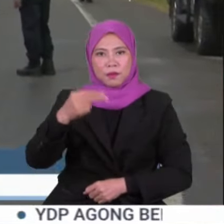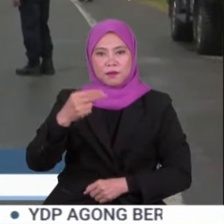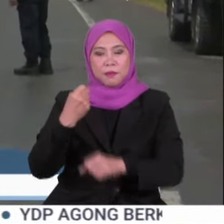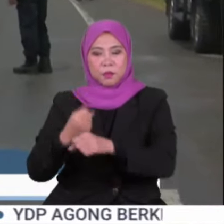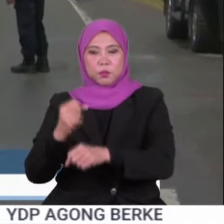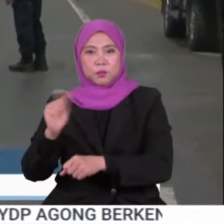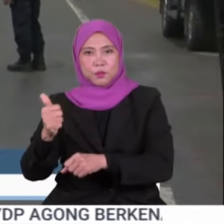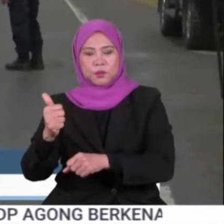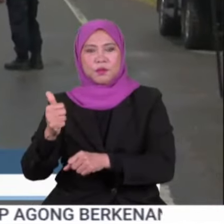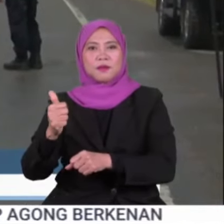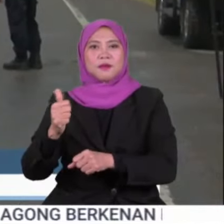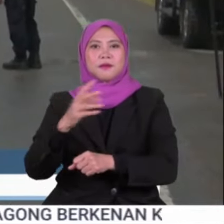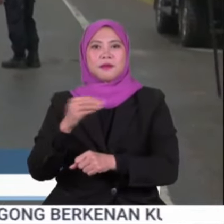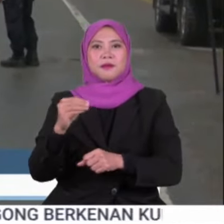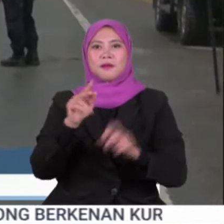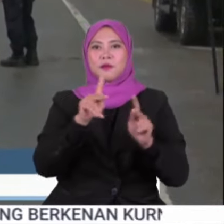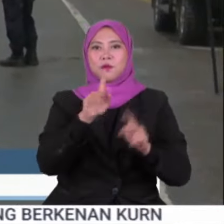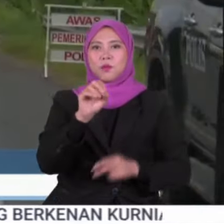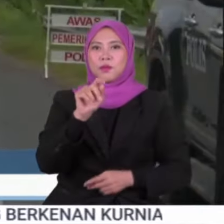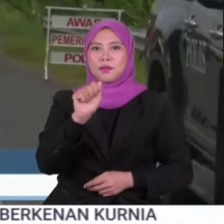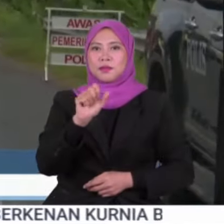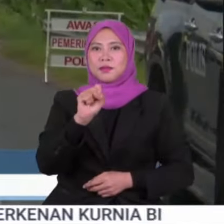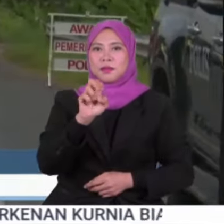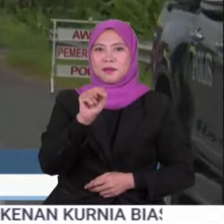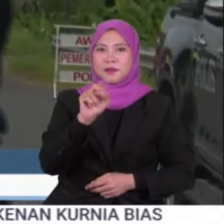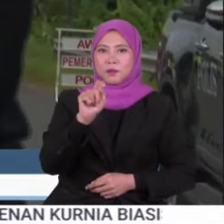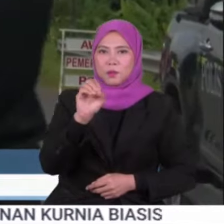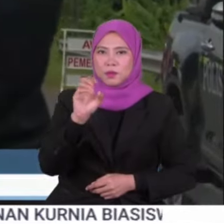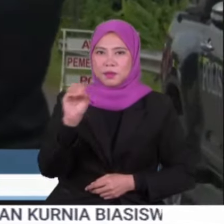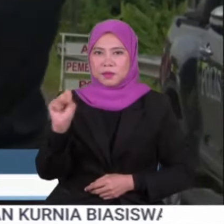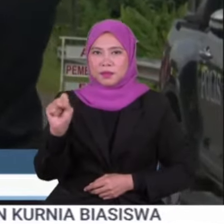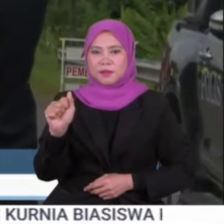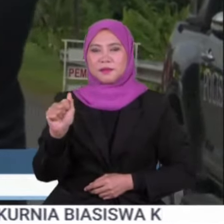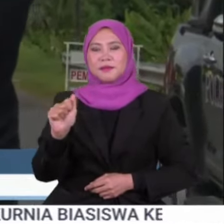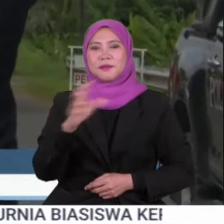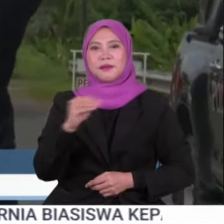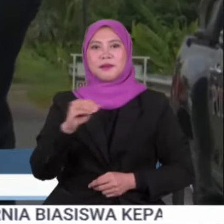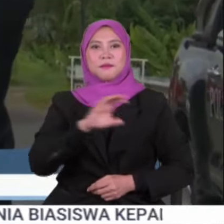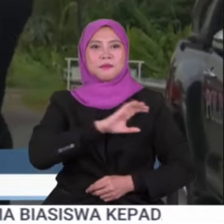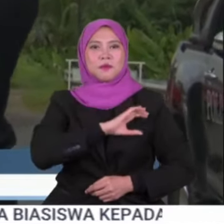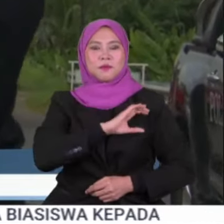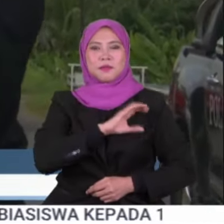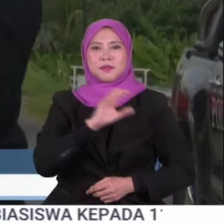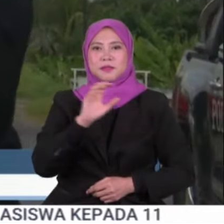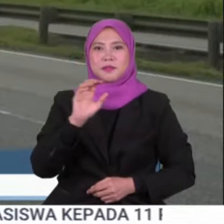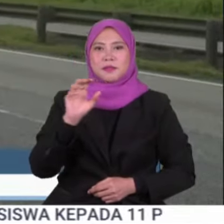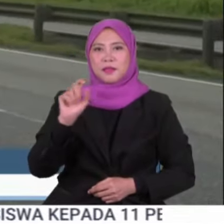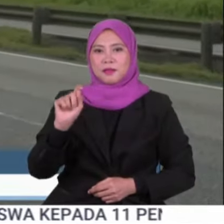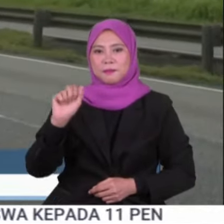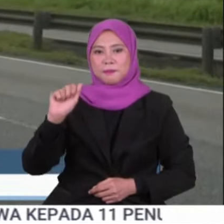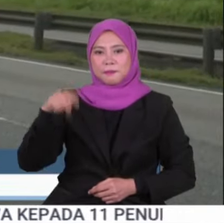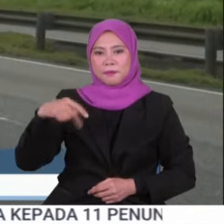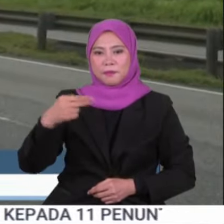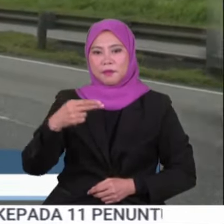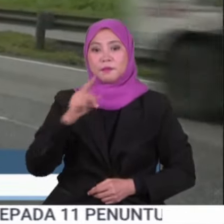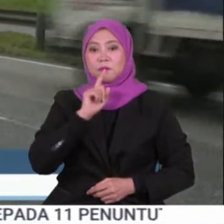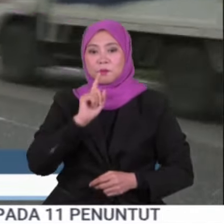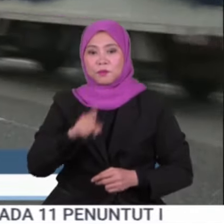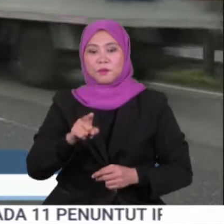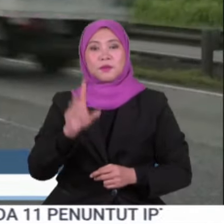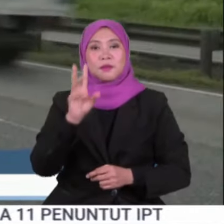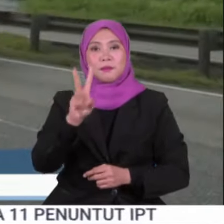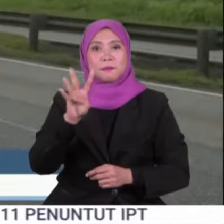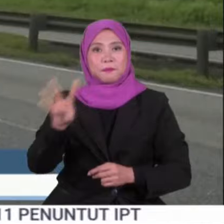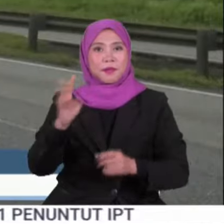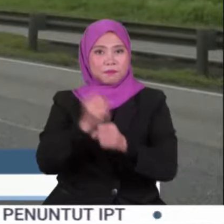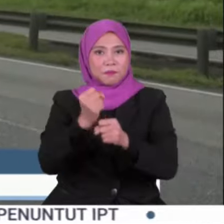10, Balai Polis Kota Sentosa, Balai Polis Siburan, Balai Polis Tapah dan Balai Polis Beratok. Operasi melibatkan